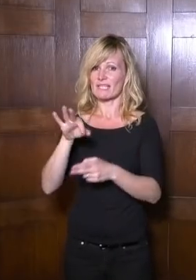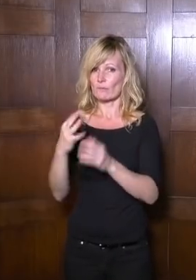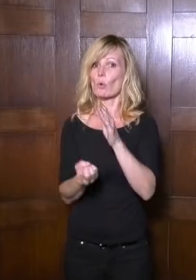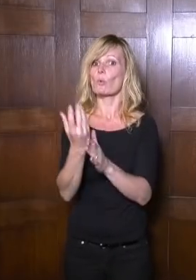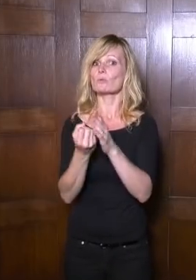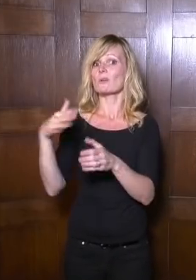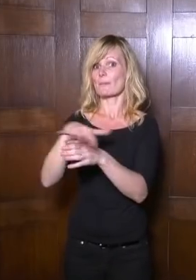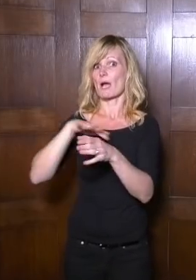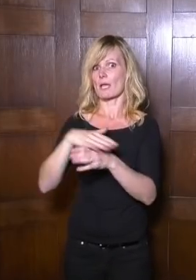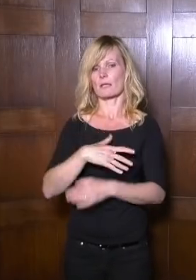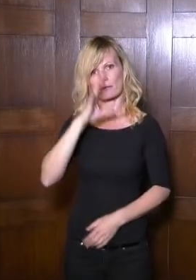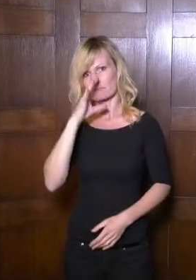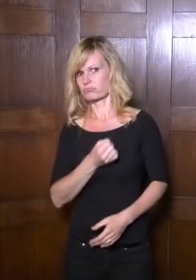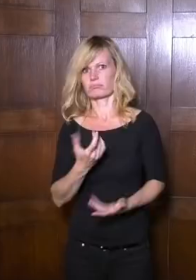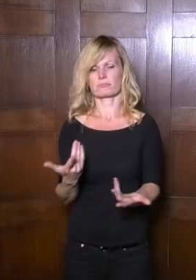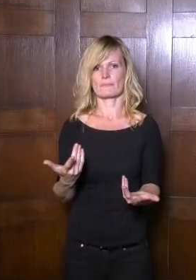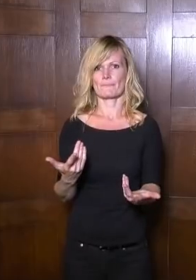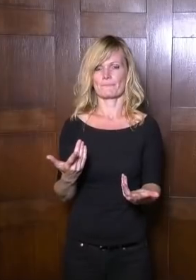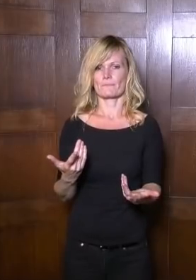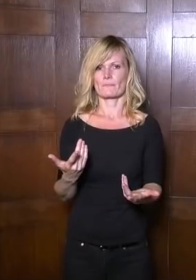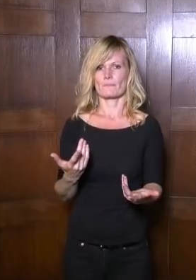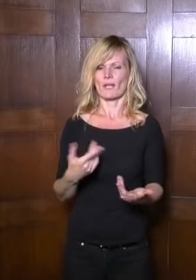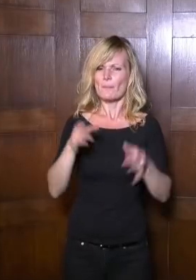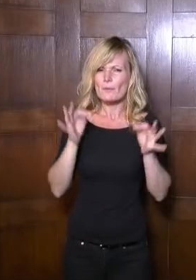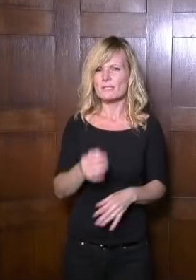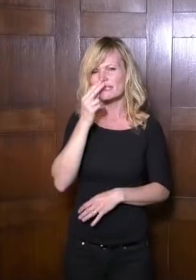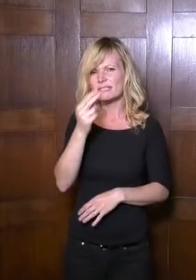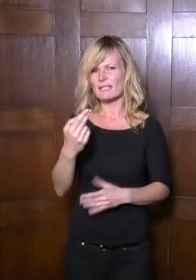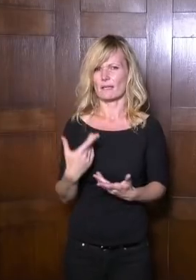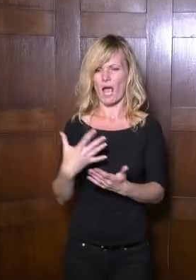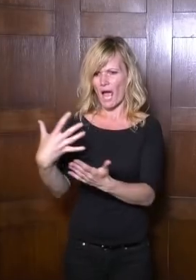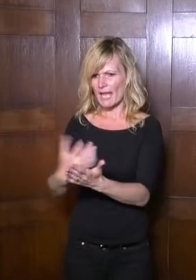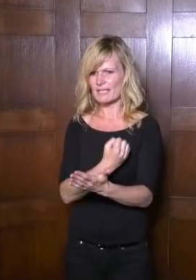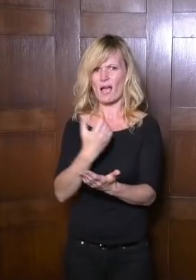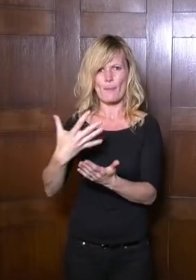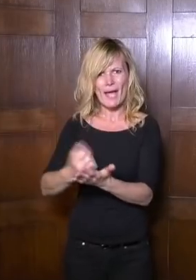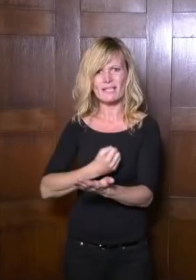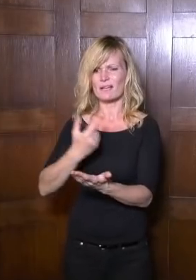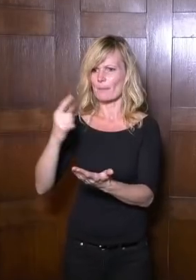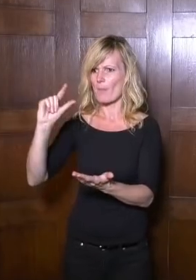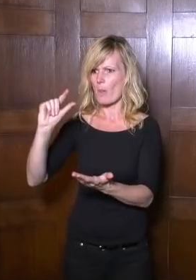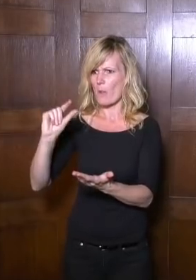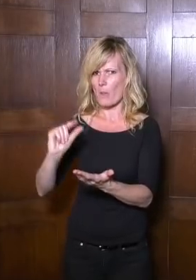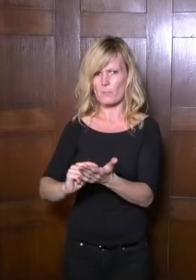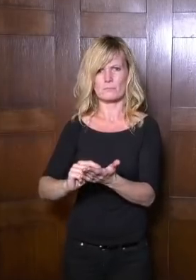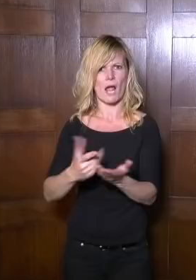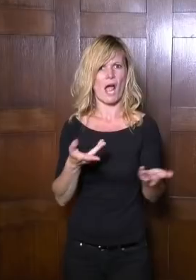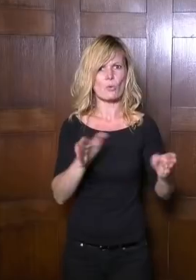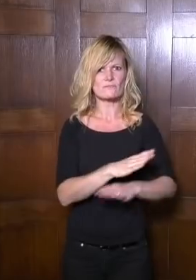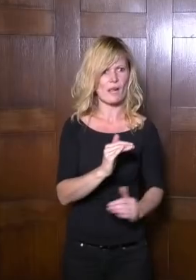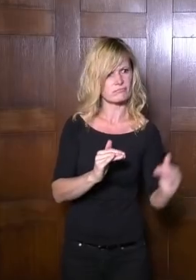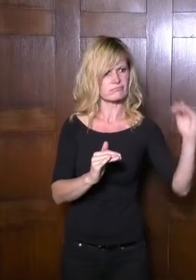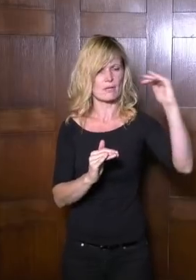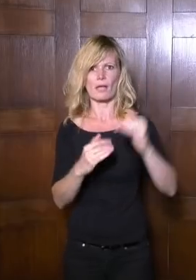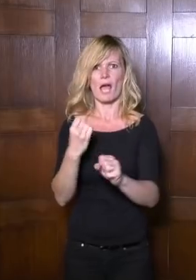frustrierte gewesen, weil plötzlich gewahr wurde, die Einnahmeausfälle steigen jeden Tag. Die Arbeit läuft aber weiter, die hat